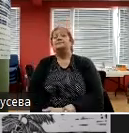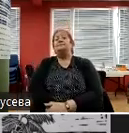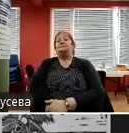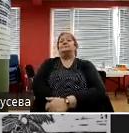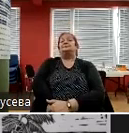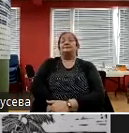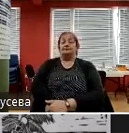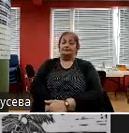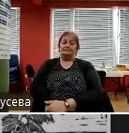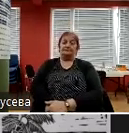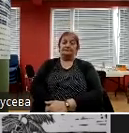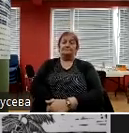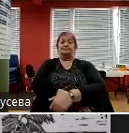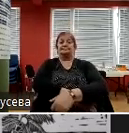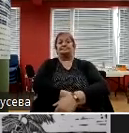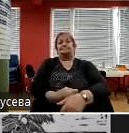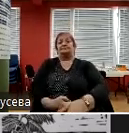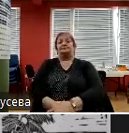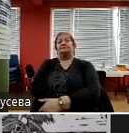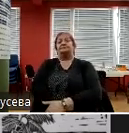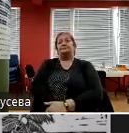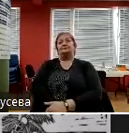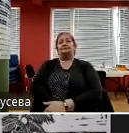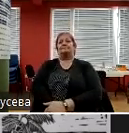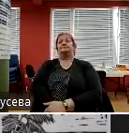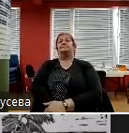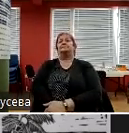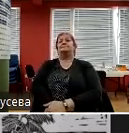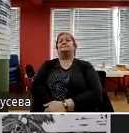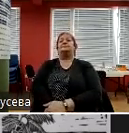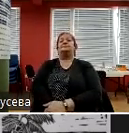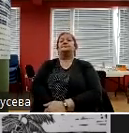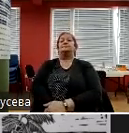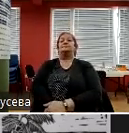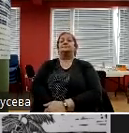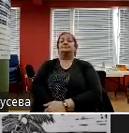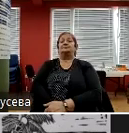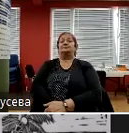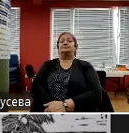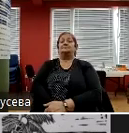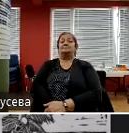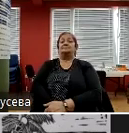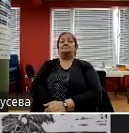as for social media, is that it benefits everyone.